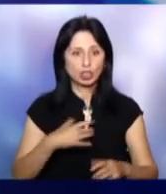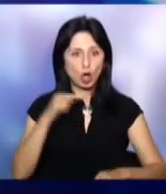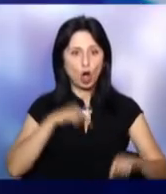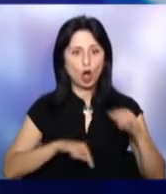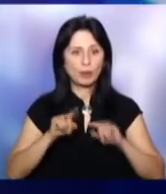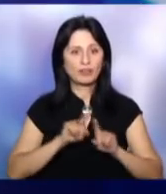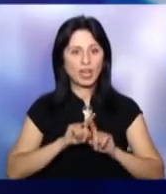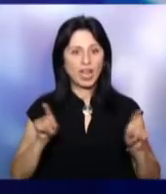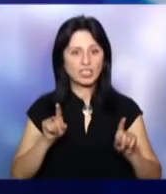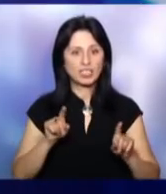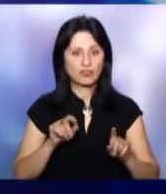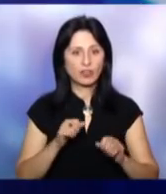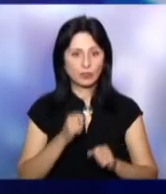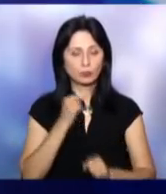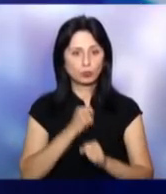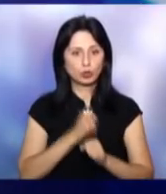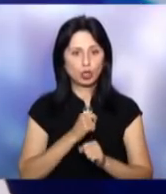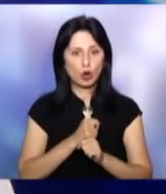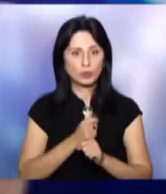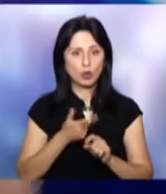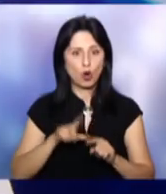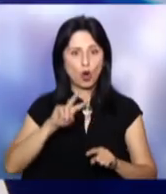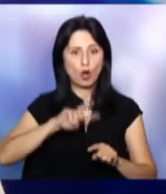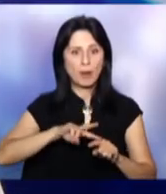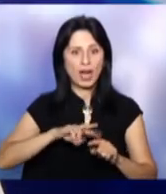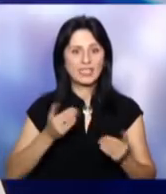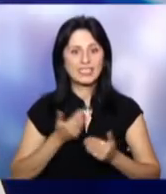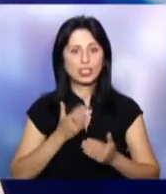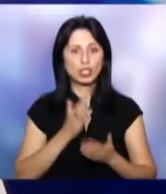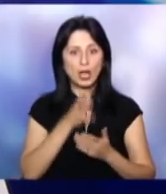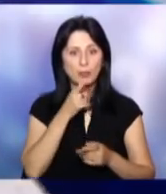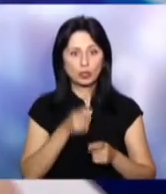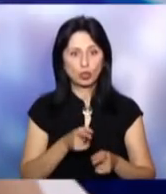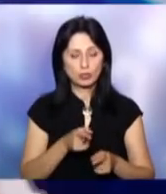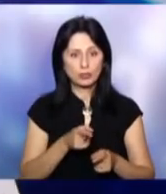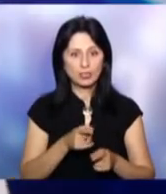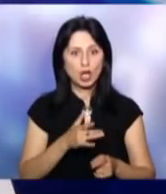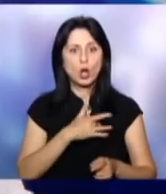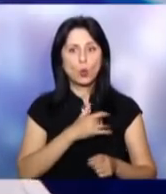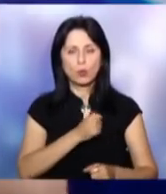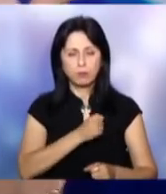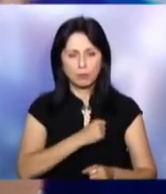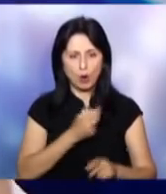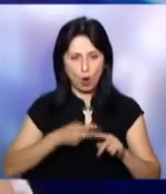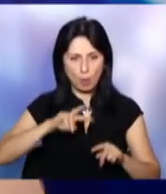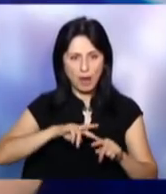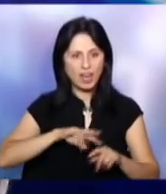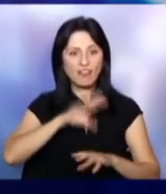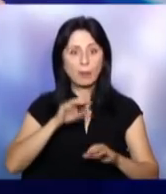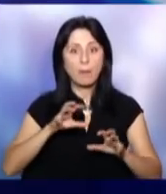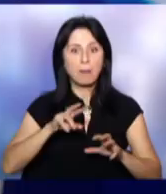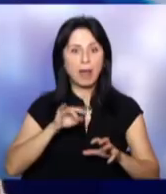ორგანიზმი განსაკუთრებულად გამალებული მუშაობს, იმას ორმაგი სიცოცხლე აქვს ამ დროს, გულიც ცემს ორმაგად,